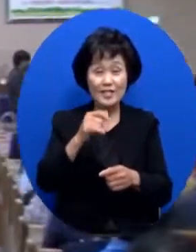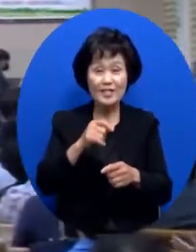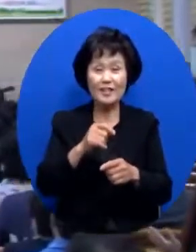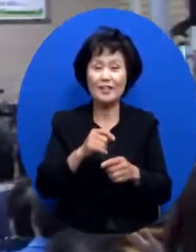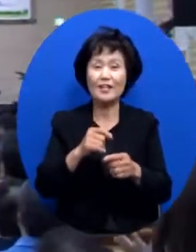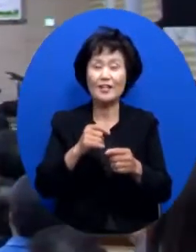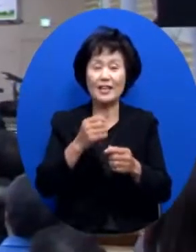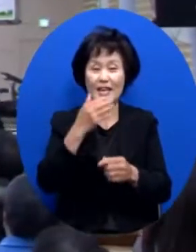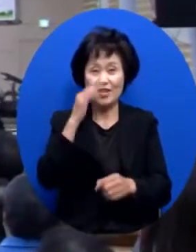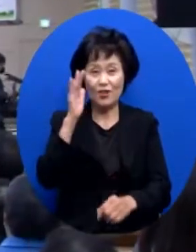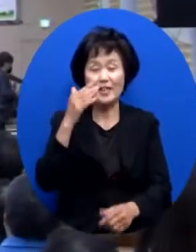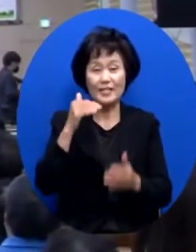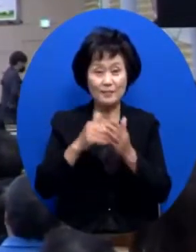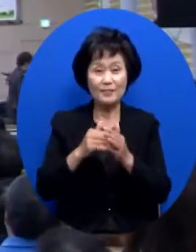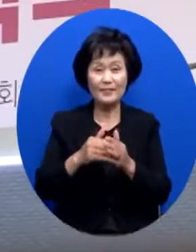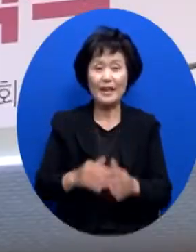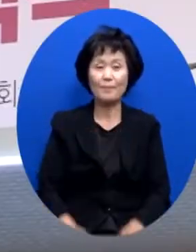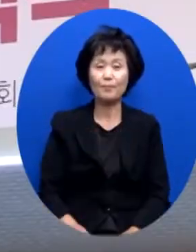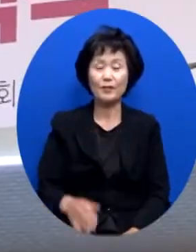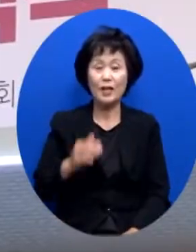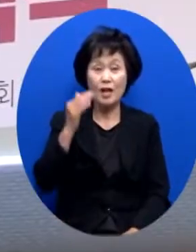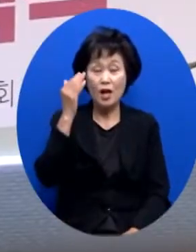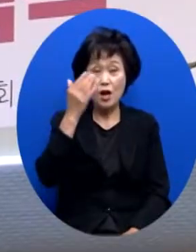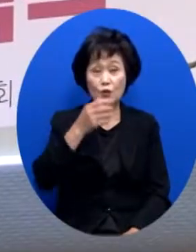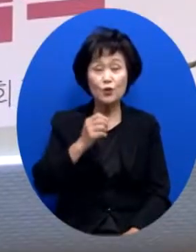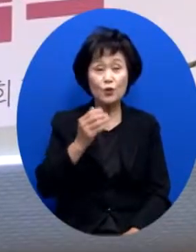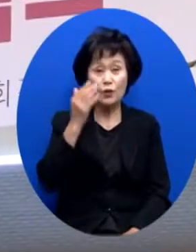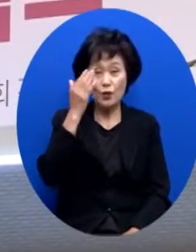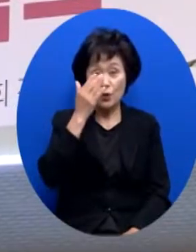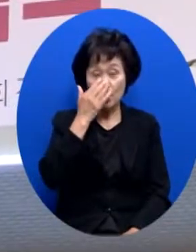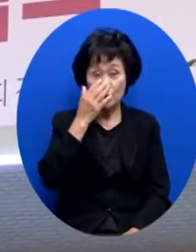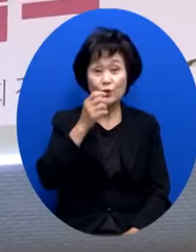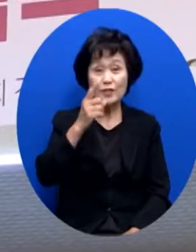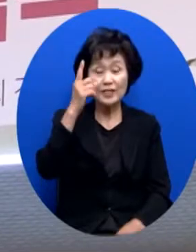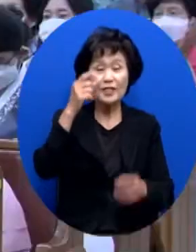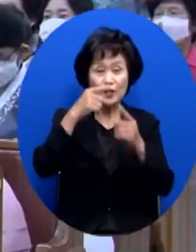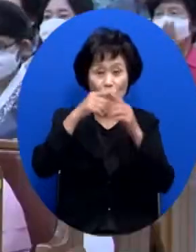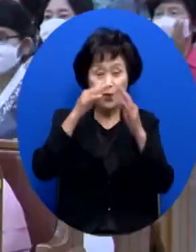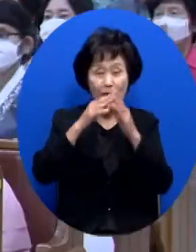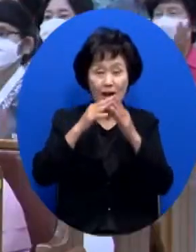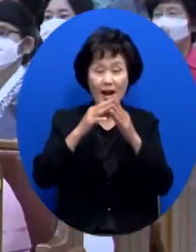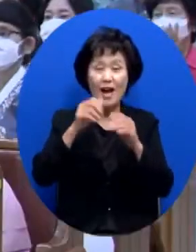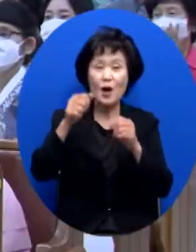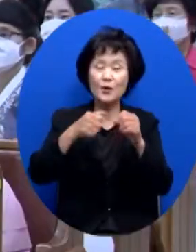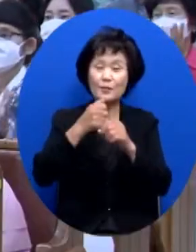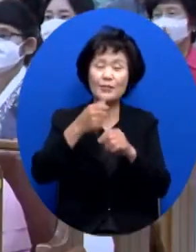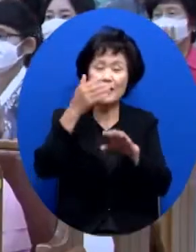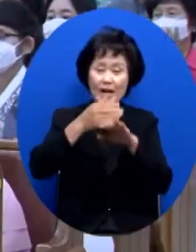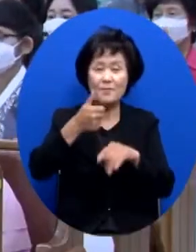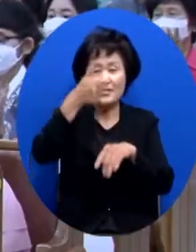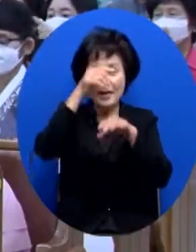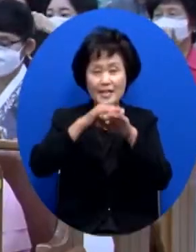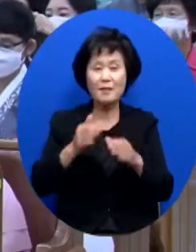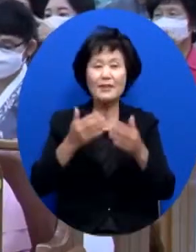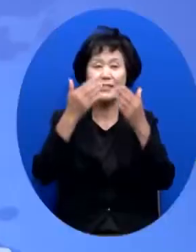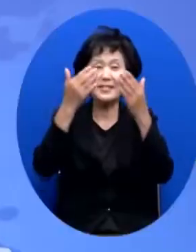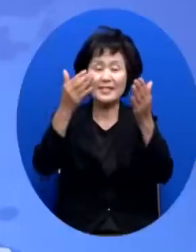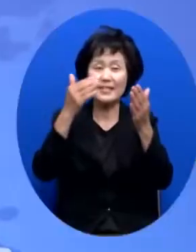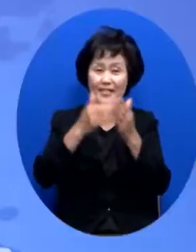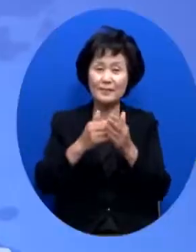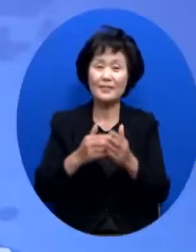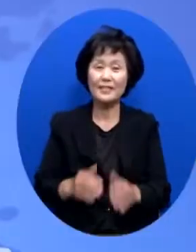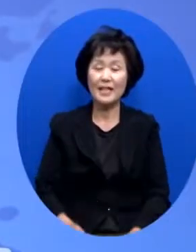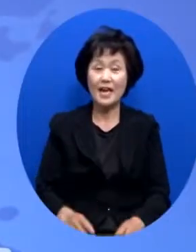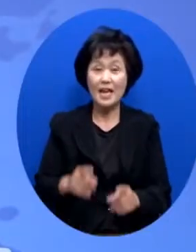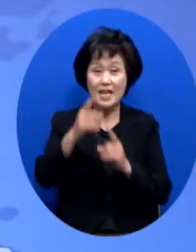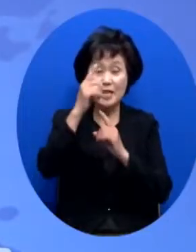순복음 춘천교회가 창립 50주년을 맞아 감사 예배와 인직식을 진행했습니다. 인사말을 전한 순복음 춘천교회